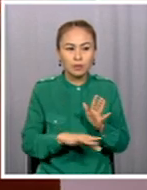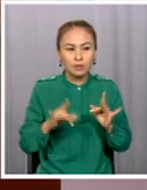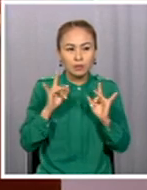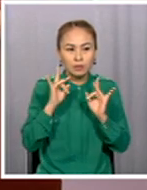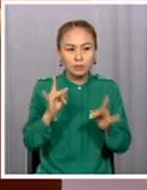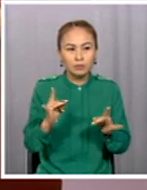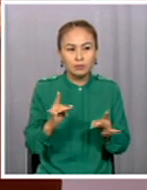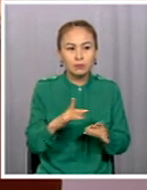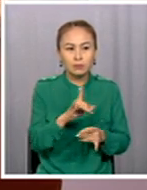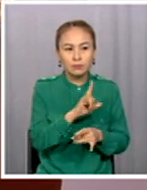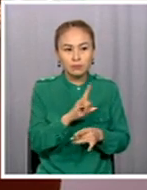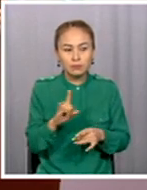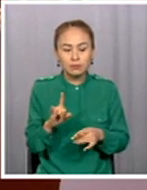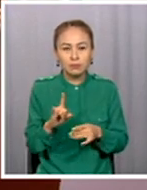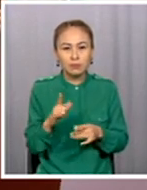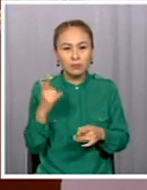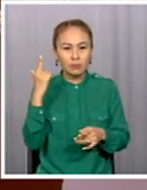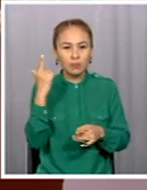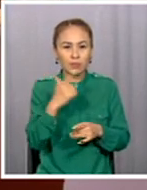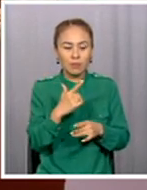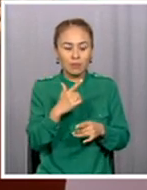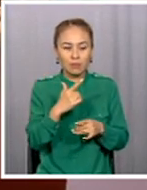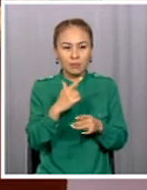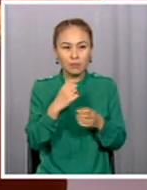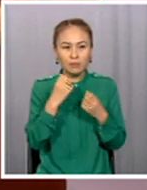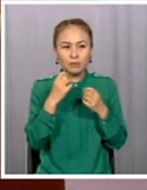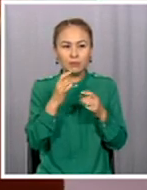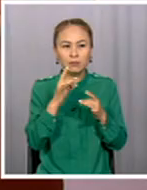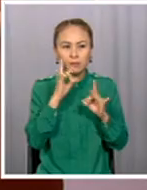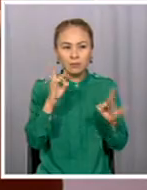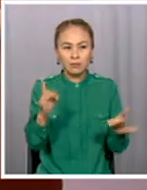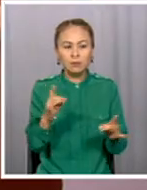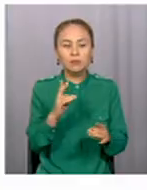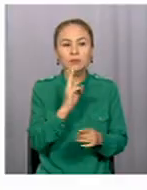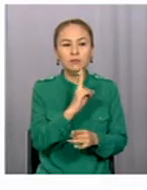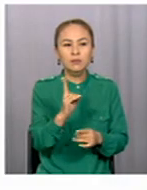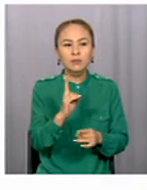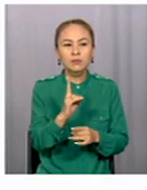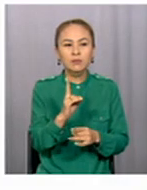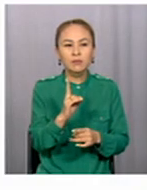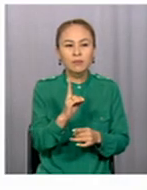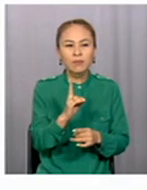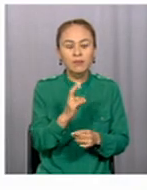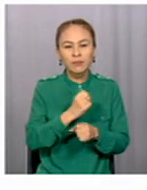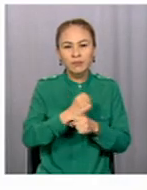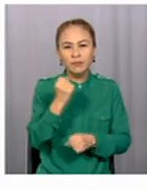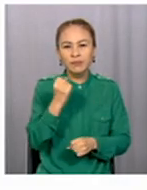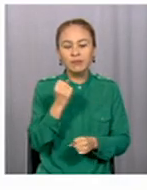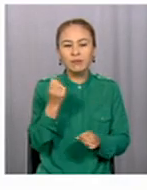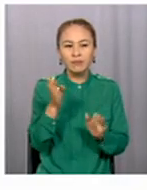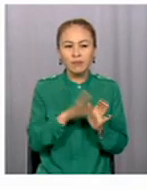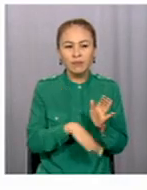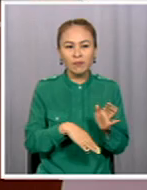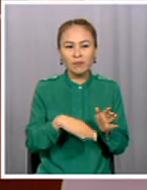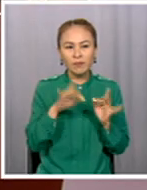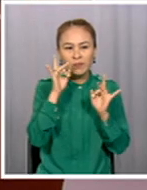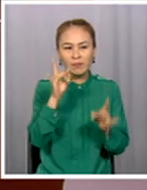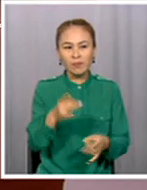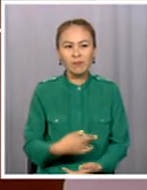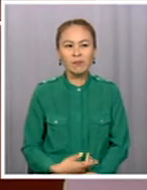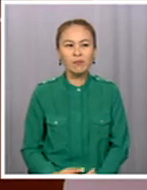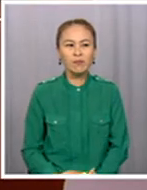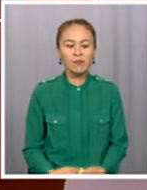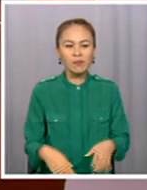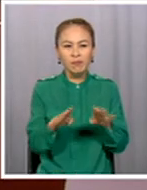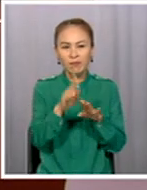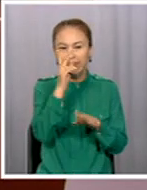Ы жуан дауысты дыбыс. Қ қатаң дауыссыз дыбыс. Келесі